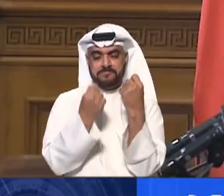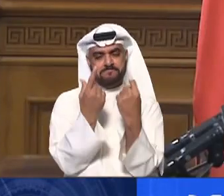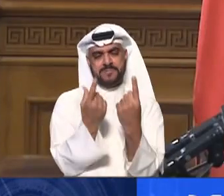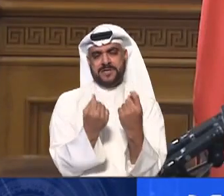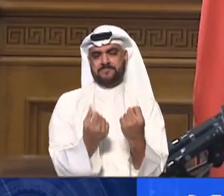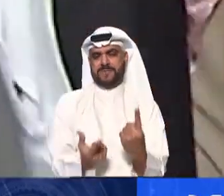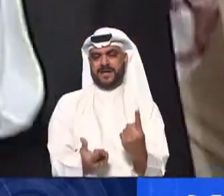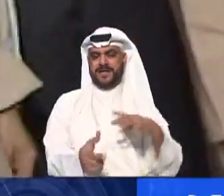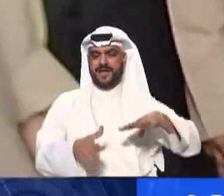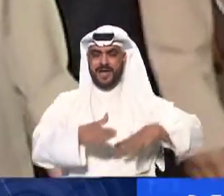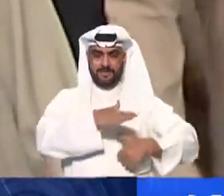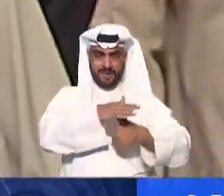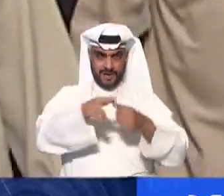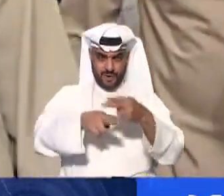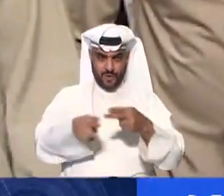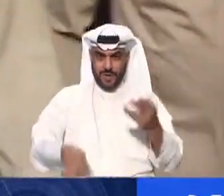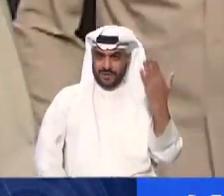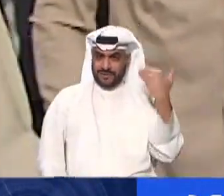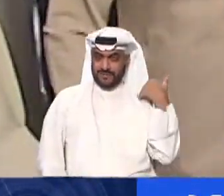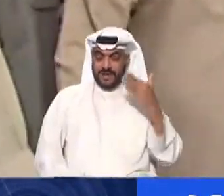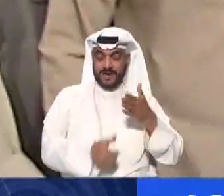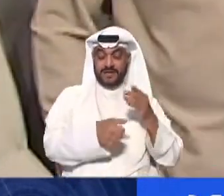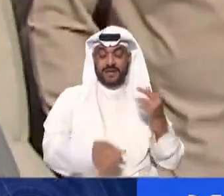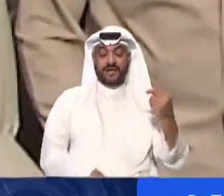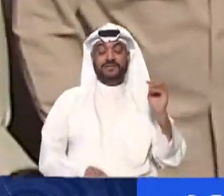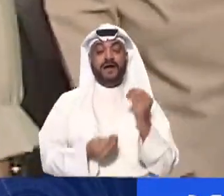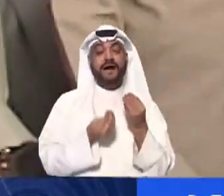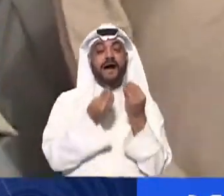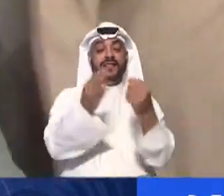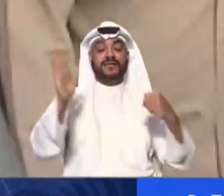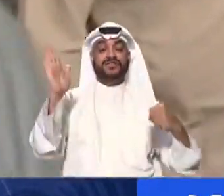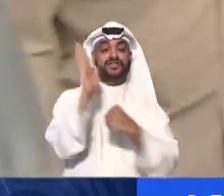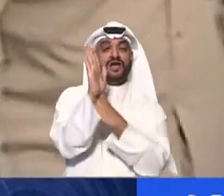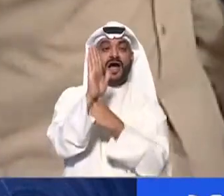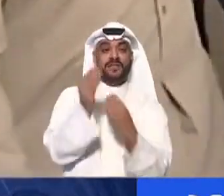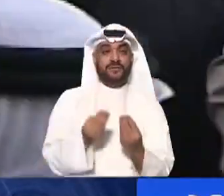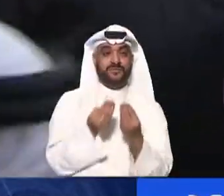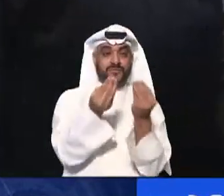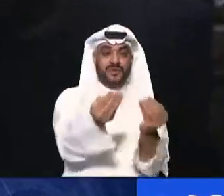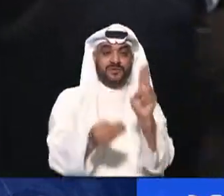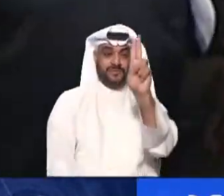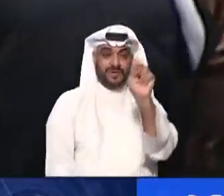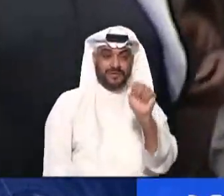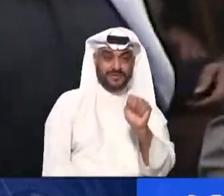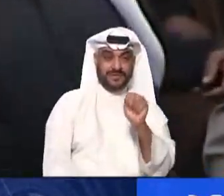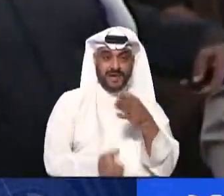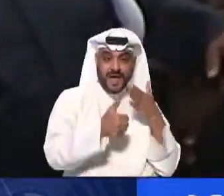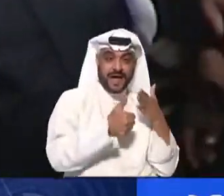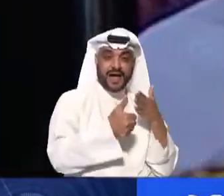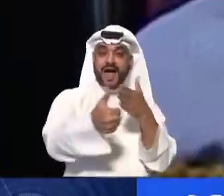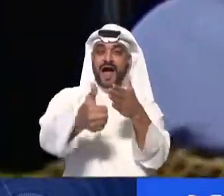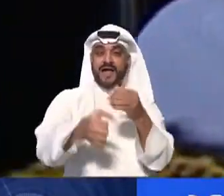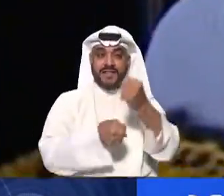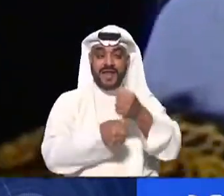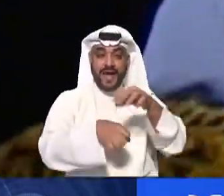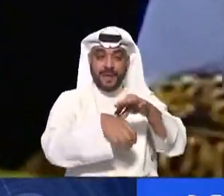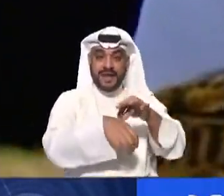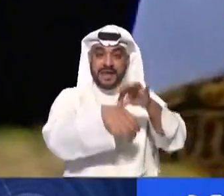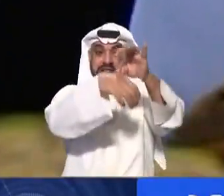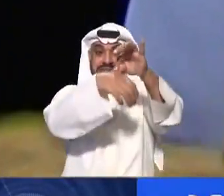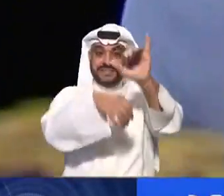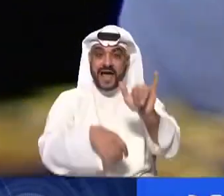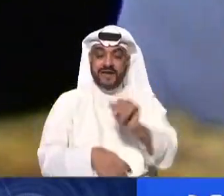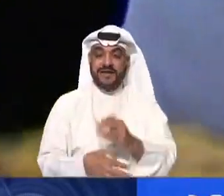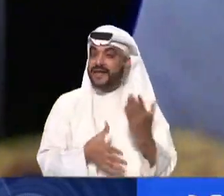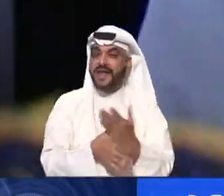الأمير الراحل تم تسميته قائد للعمل الإنساني أو قائد الإنسانية، هذه التسمية لم تكن يعني من فراغ،